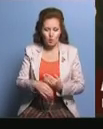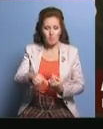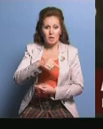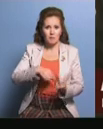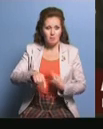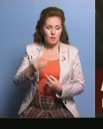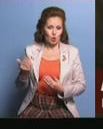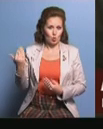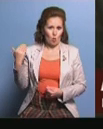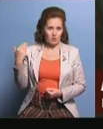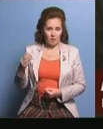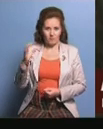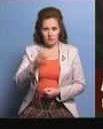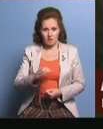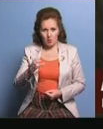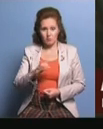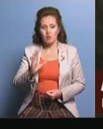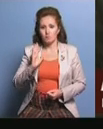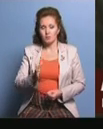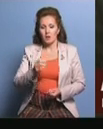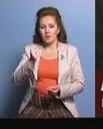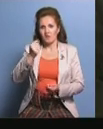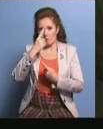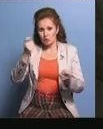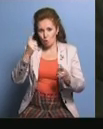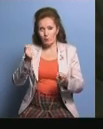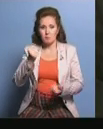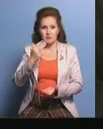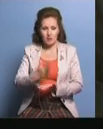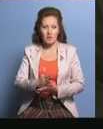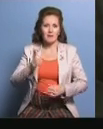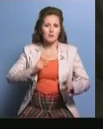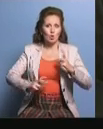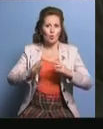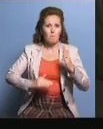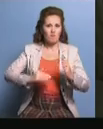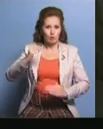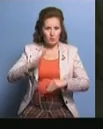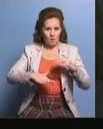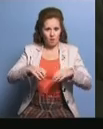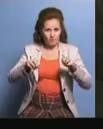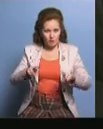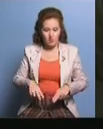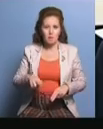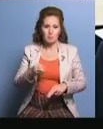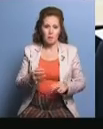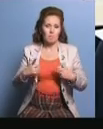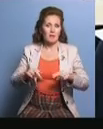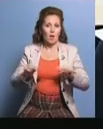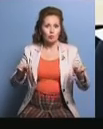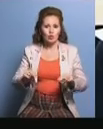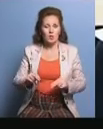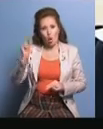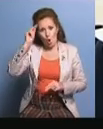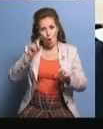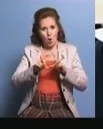нас в сентябре будут созданы методические центры в Институте повышения квалификации и при педагогических колледжах. Включение рынка